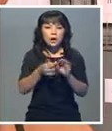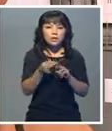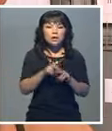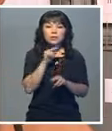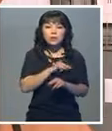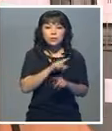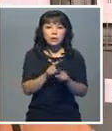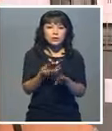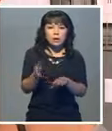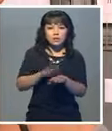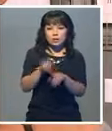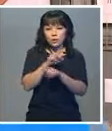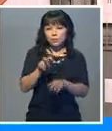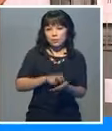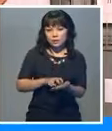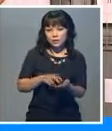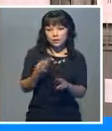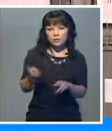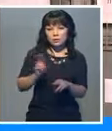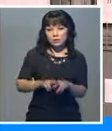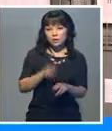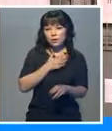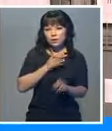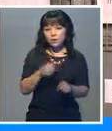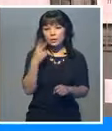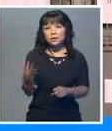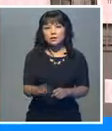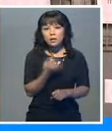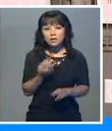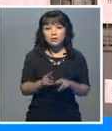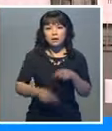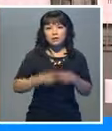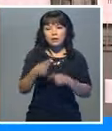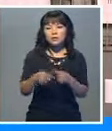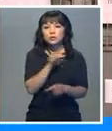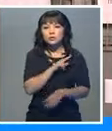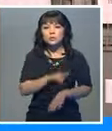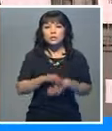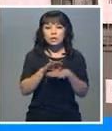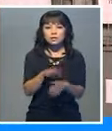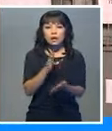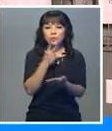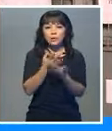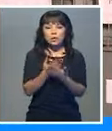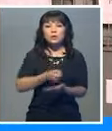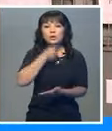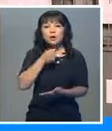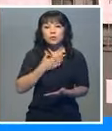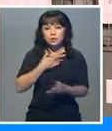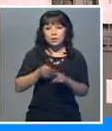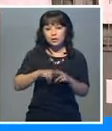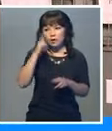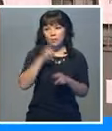болсын, қиыншылықтан қорықпай. Соңымыздан балалар еріп, балаларымыз істейін деп жатыр міне. Уже үлкеніміз істеп жатыр